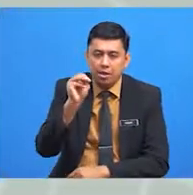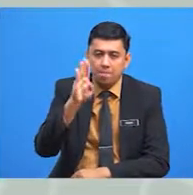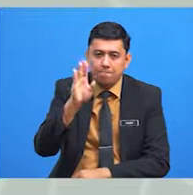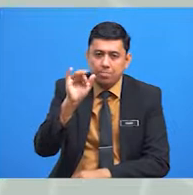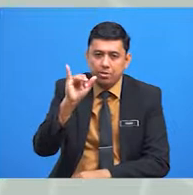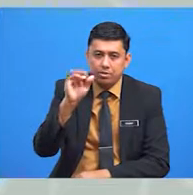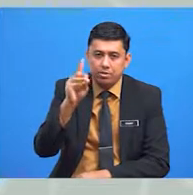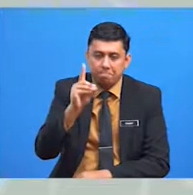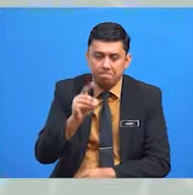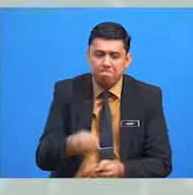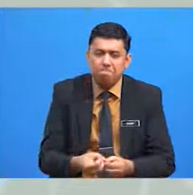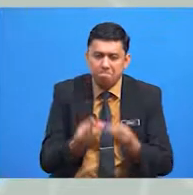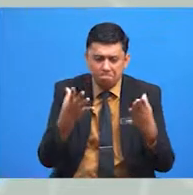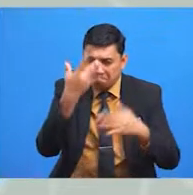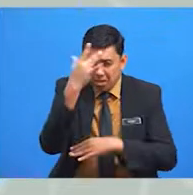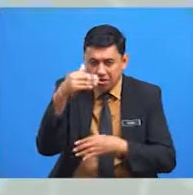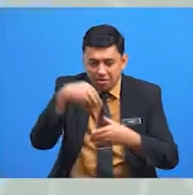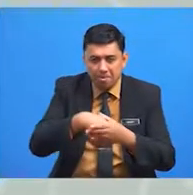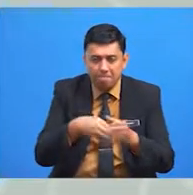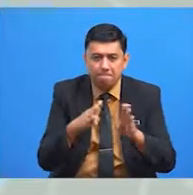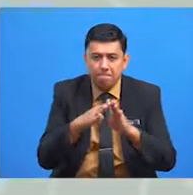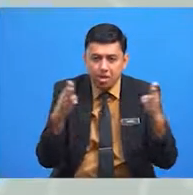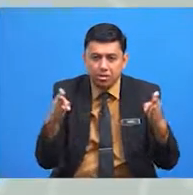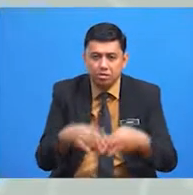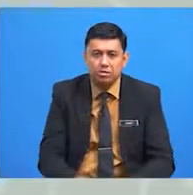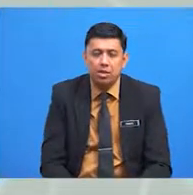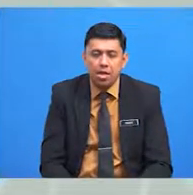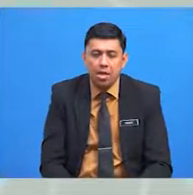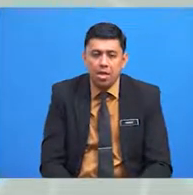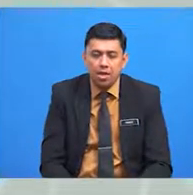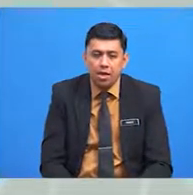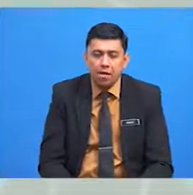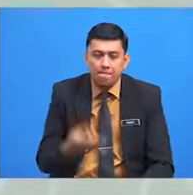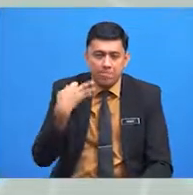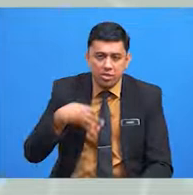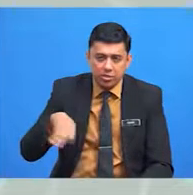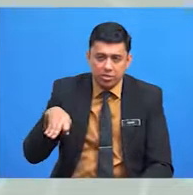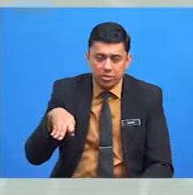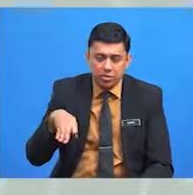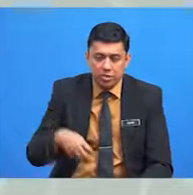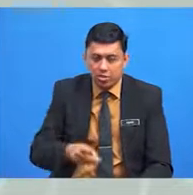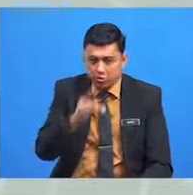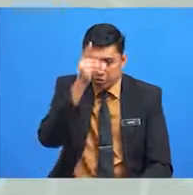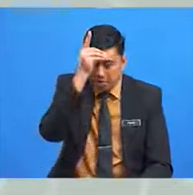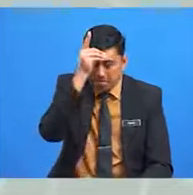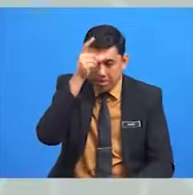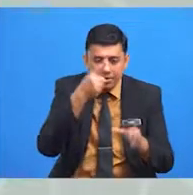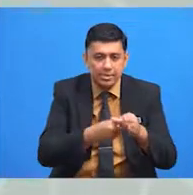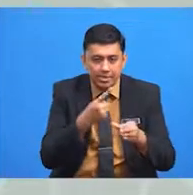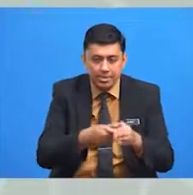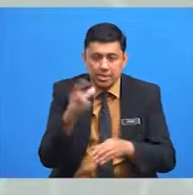Beliau mahir dalam pelbagai bahasa, iaitu bahasa Perancis, Jerman, Greek,